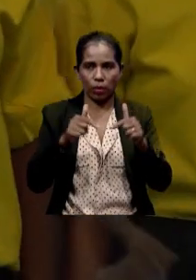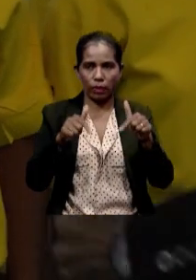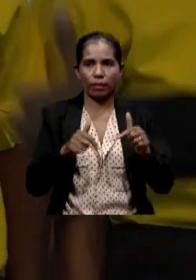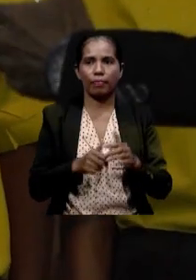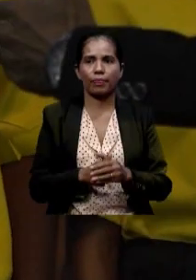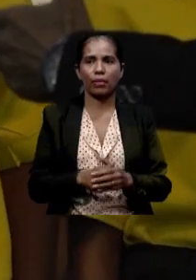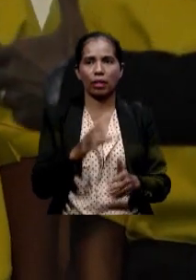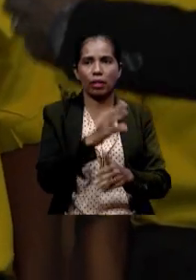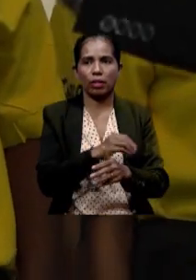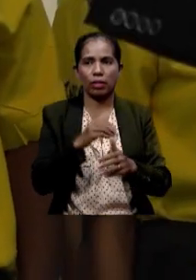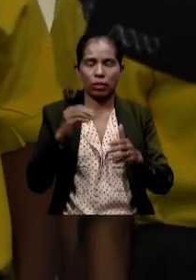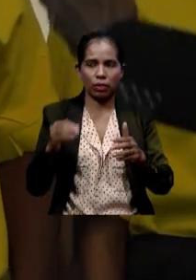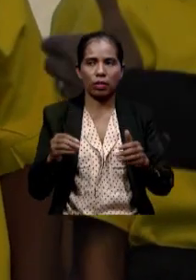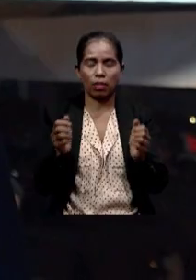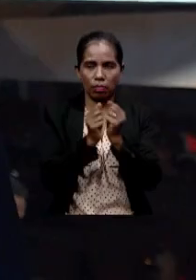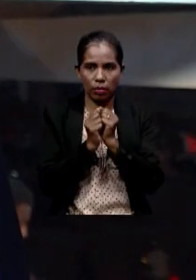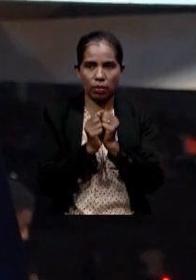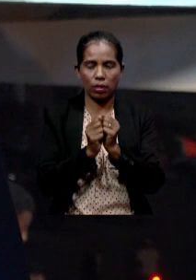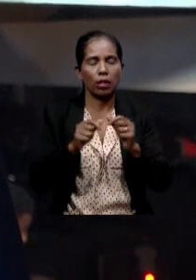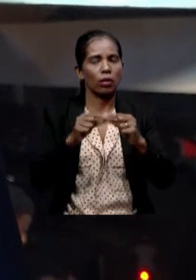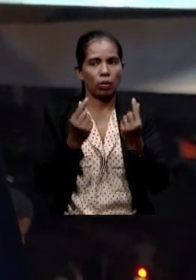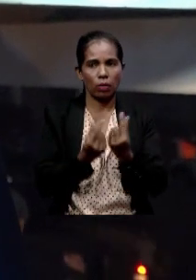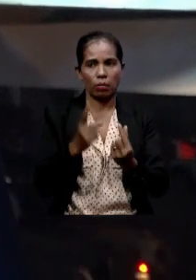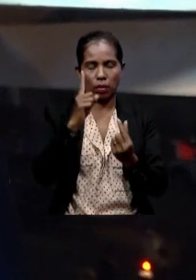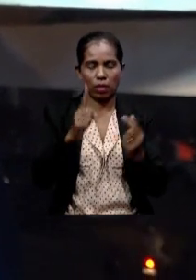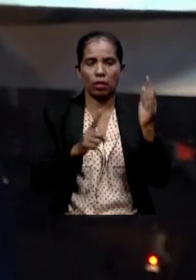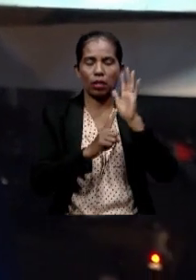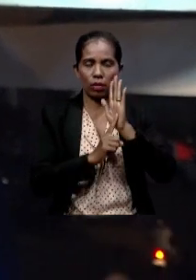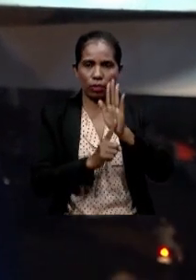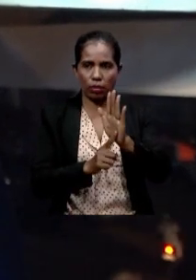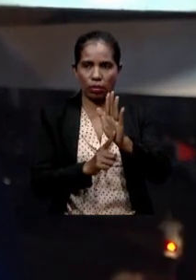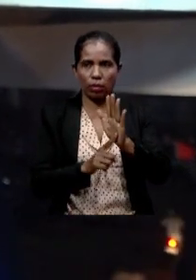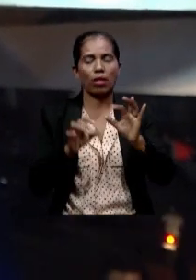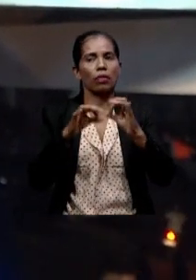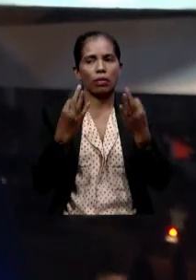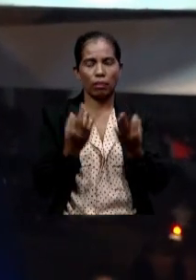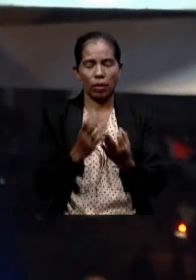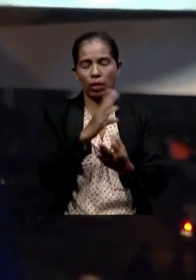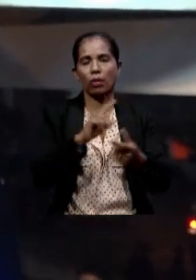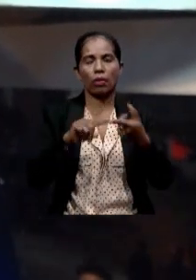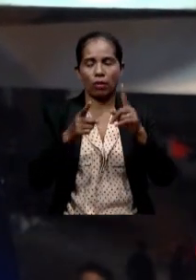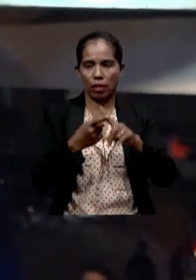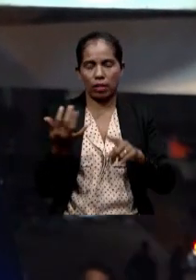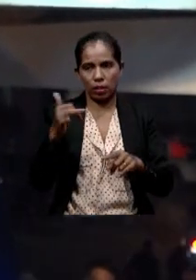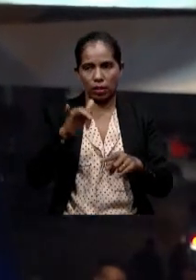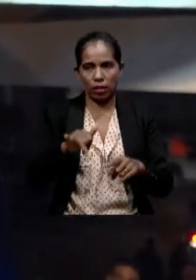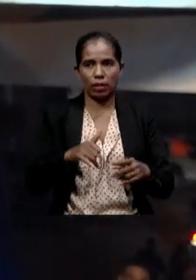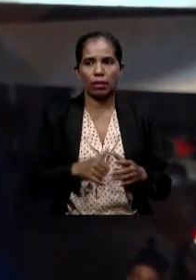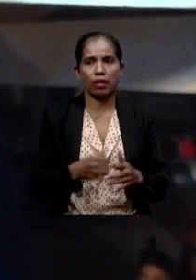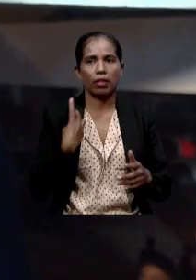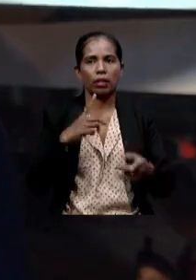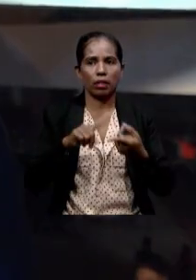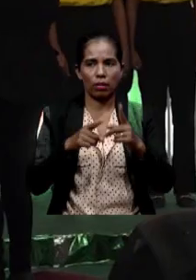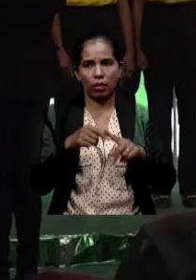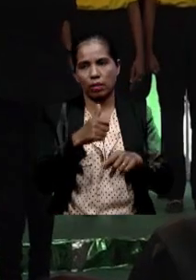kada pesual sira mabe tahu mutuk saya grup ida hodi hatu tu ba. Familia kolega sira or nomos ba. Ita ni maluk sira